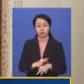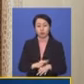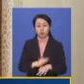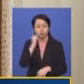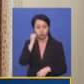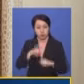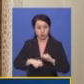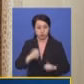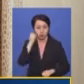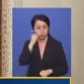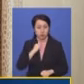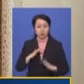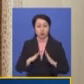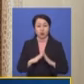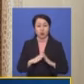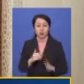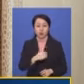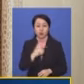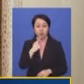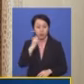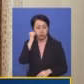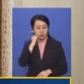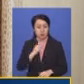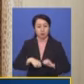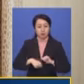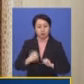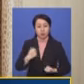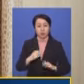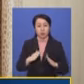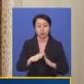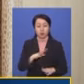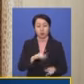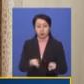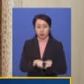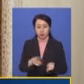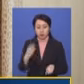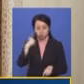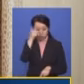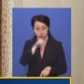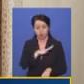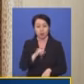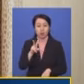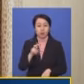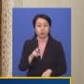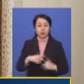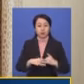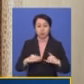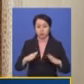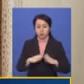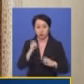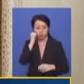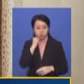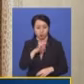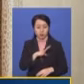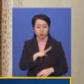жилья. Если позволить, хотел бы коротко остановиться вот на сносе старого жилья. В сравнении с прошлым годом, когда было снесено 200 частных домов, то в текущем году